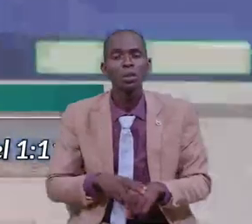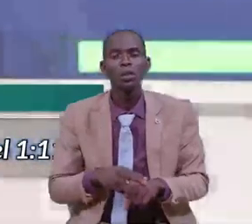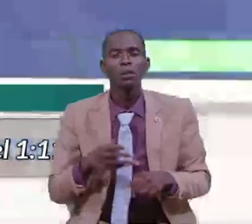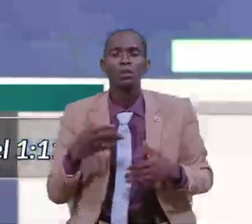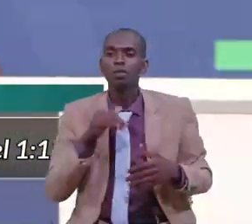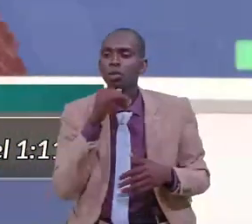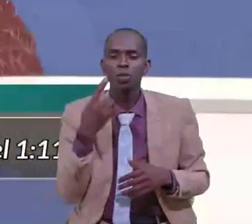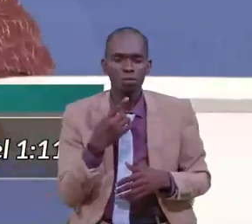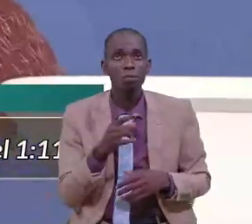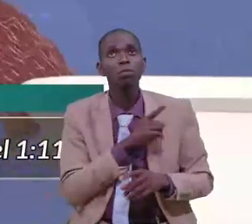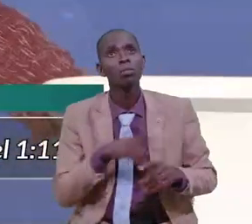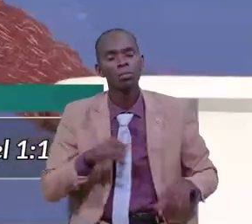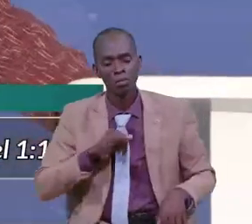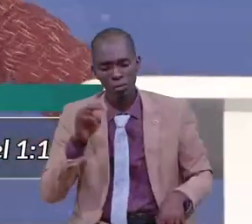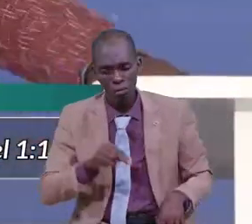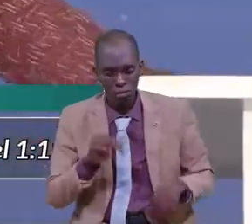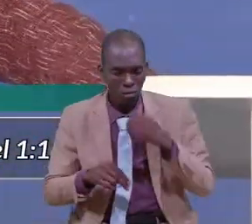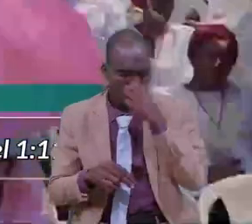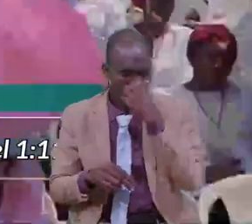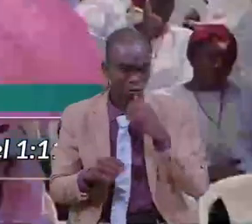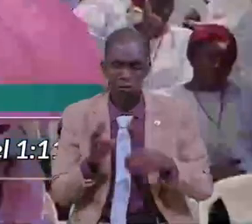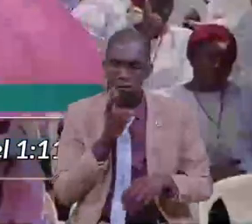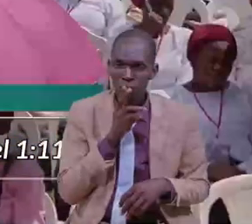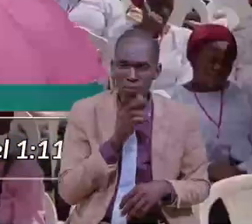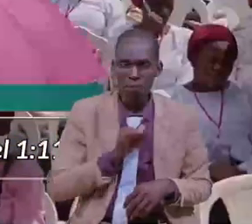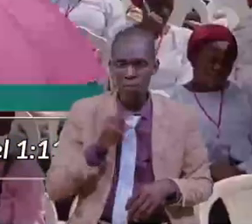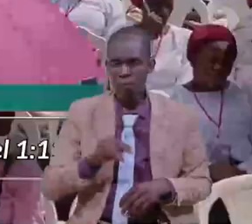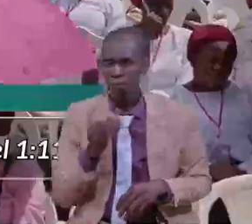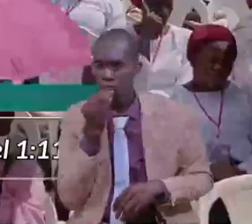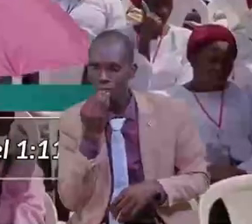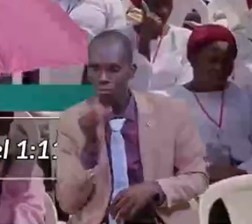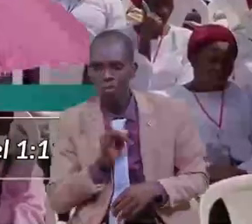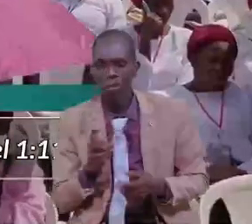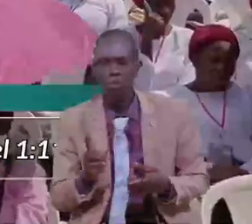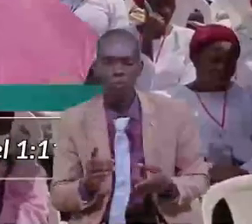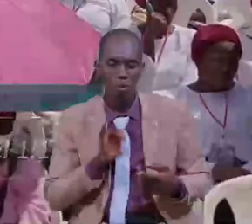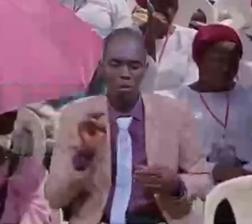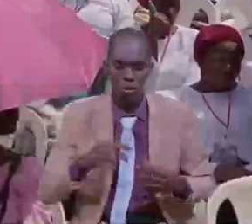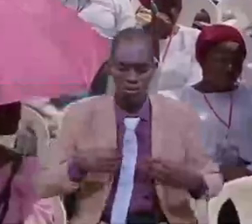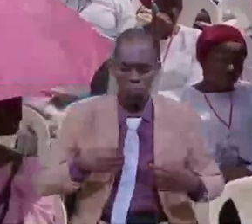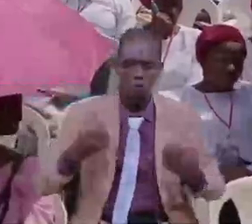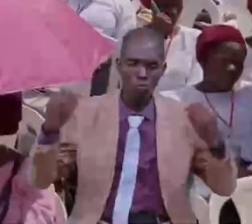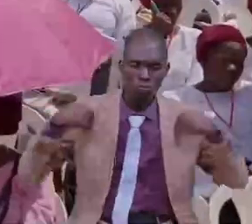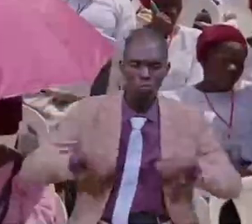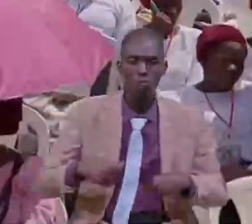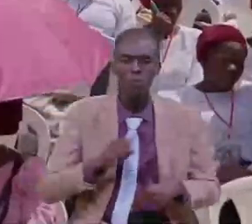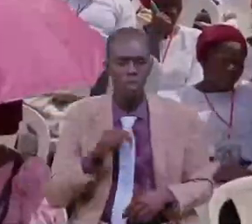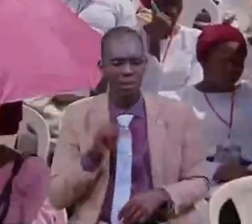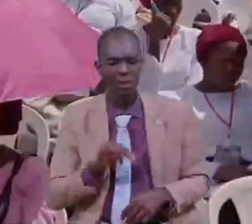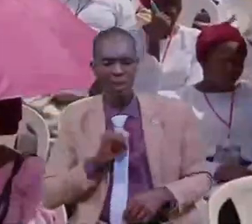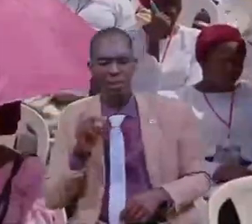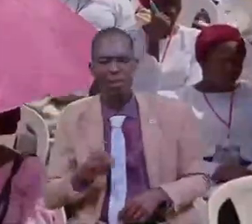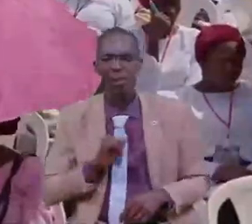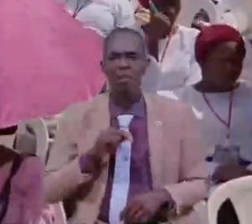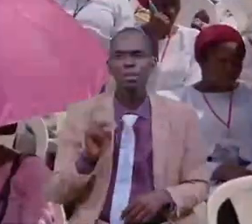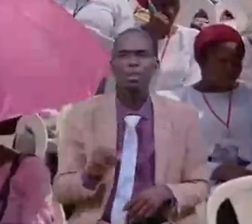aille au-delà. Seigneur, j'ai besoin d'eau. Je veux boire. J'ai besoin de manger. Je veux des habits, je veux porter,